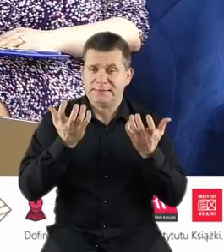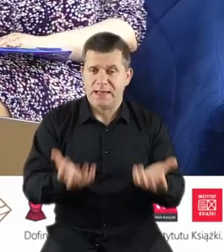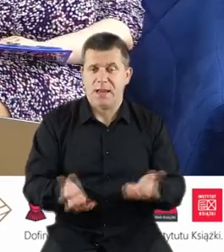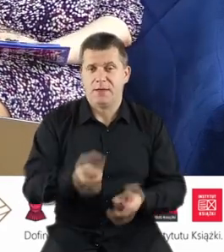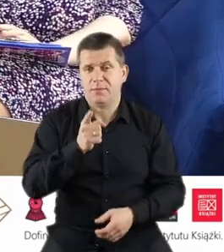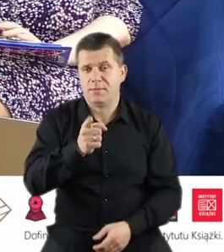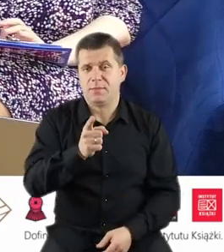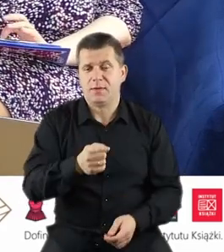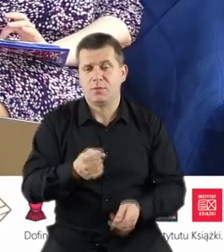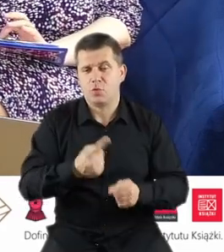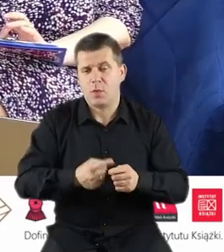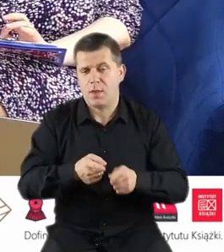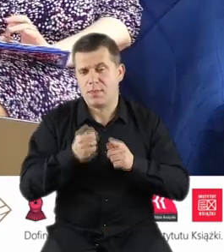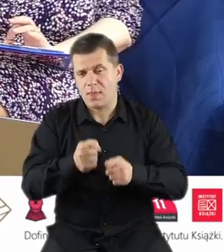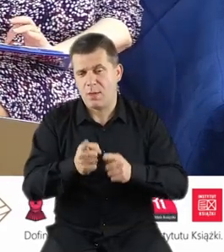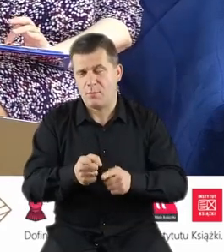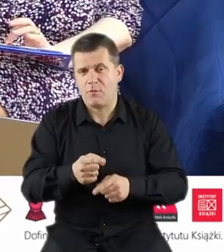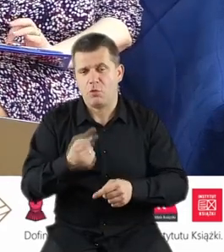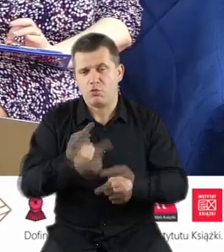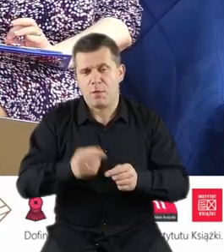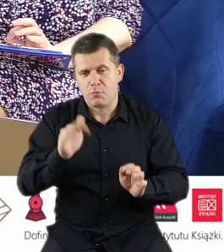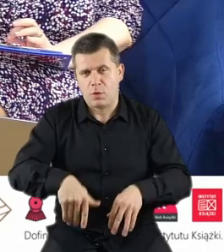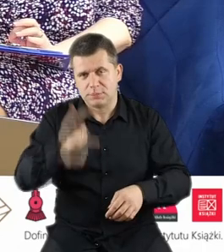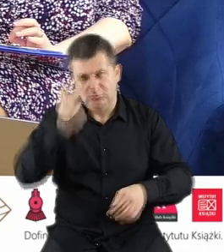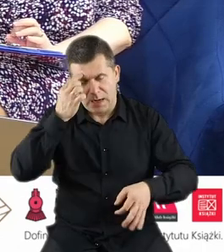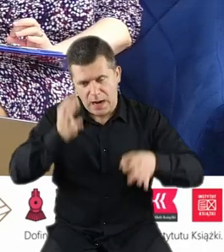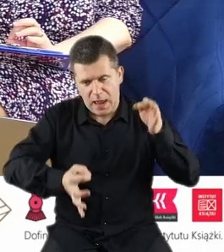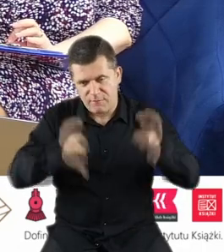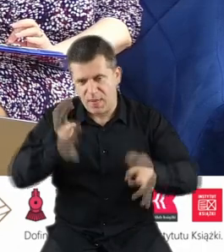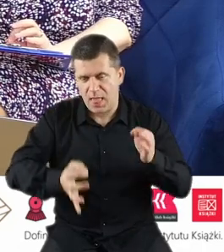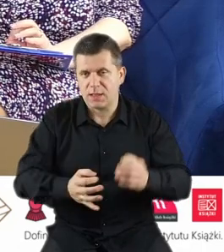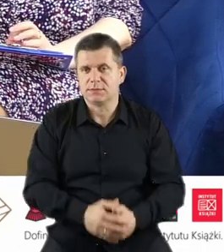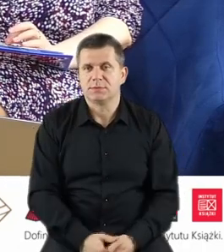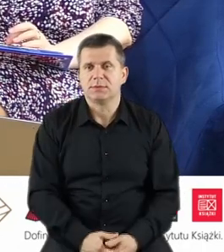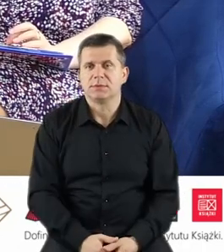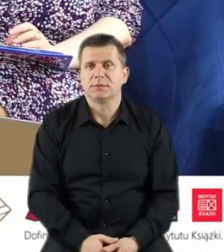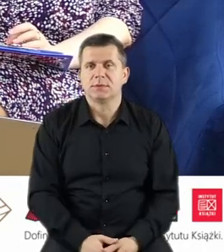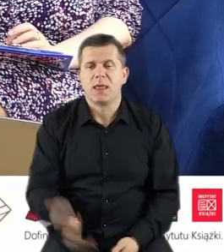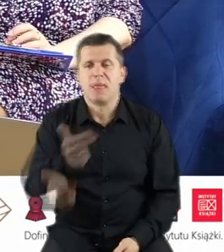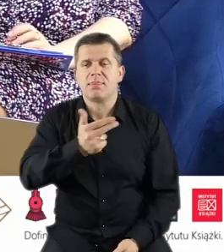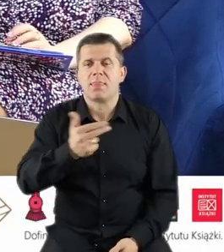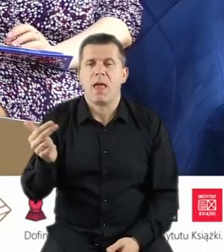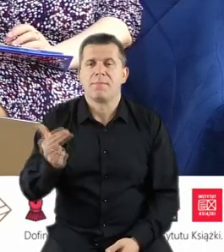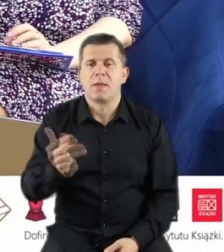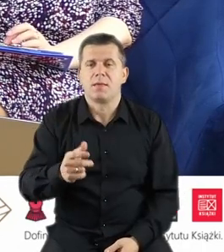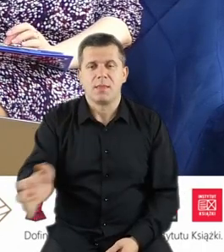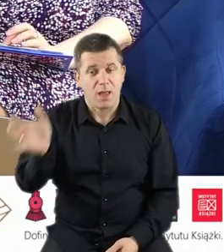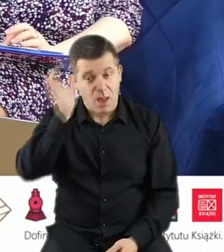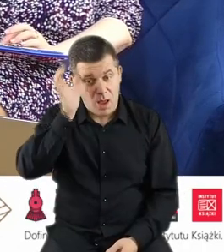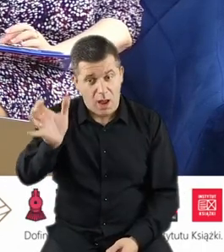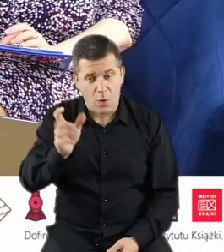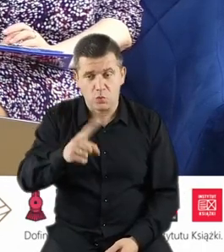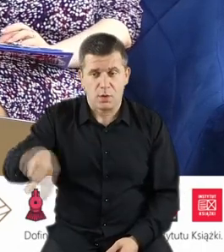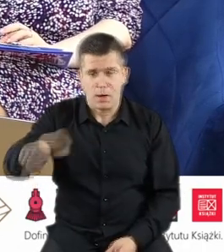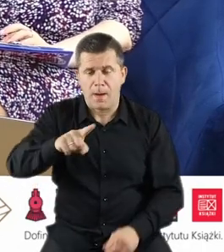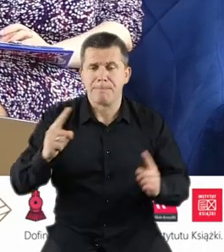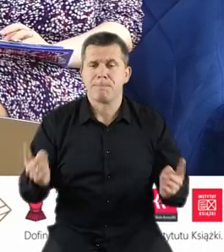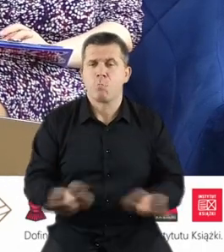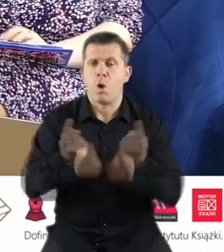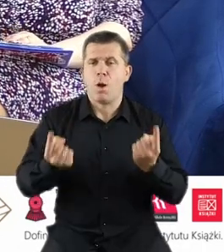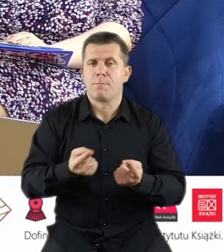pana namówić na pewną refleksję. Może pan da się namówić na temat, Zobaczymy. refleksję na temat autorów i ich promocji. I